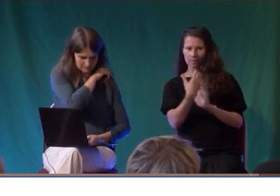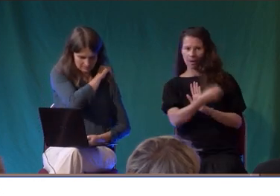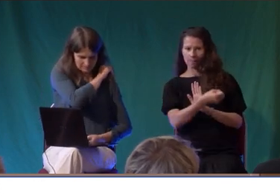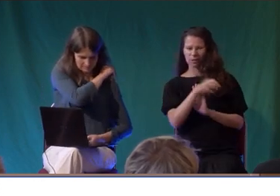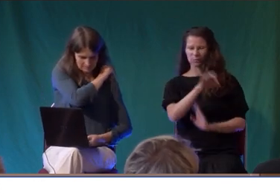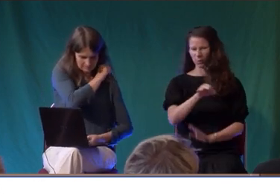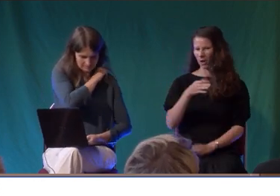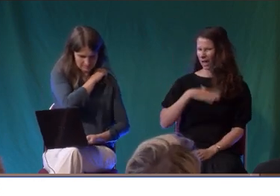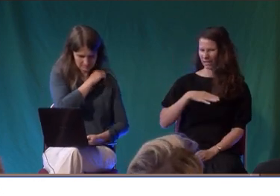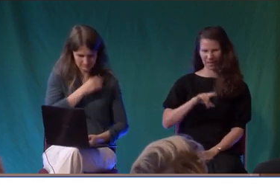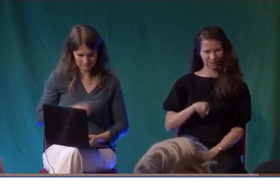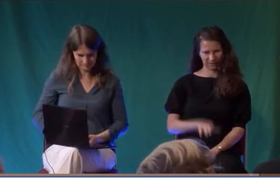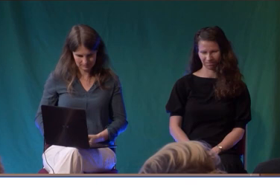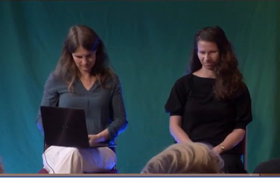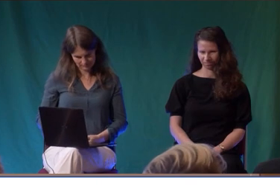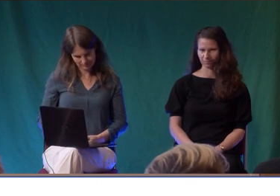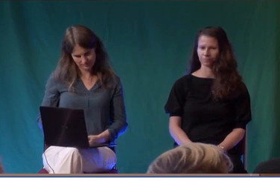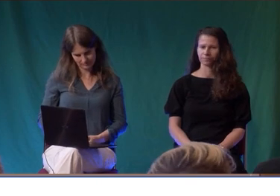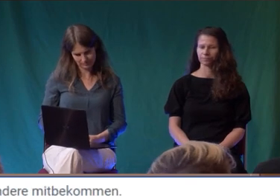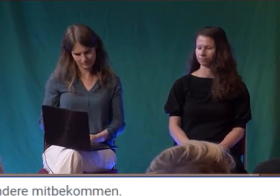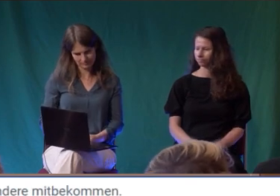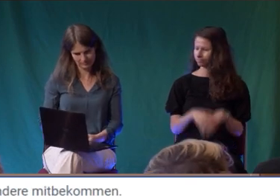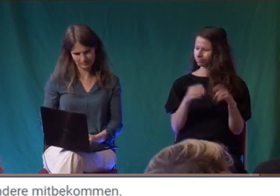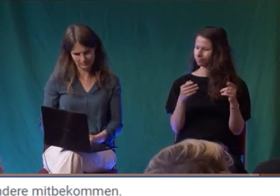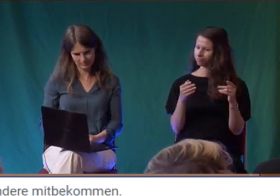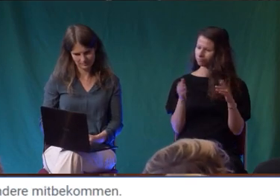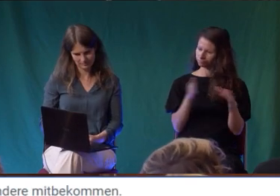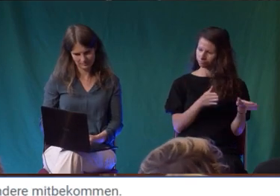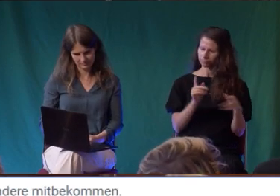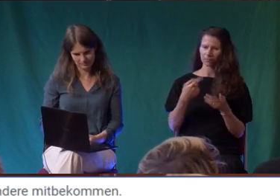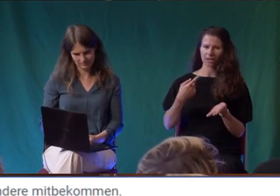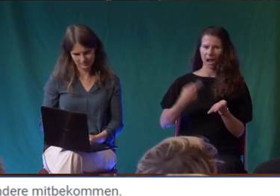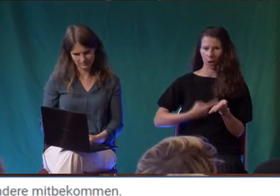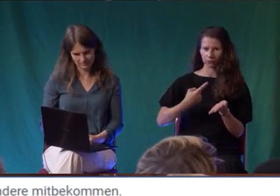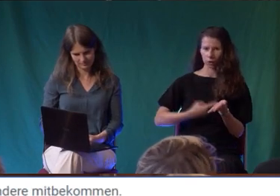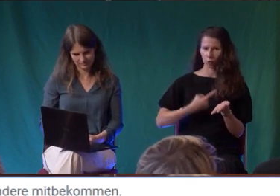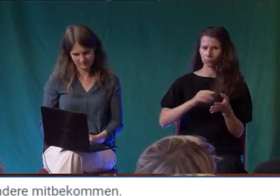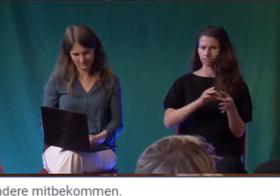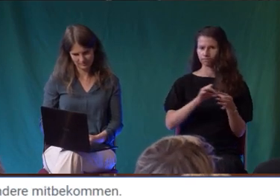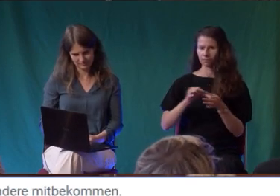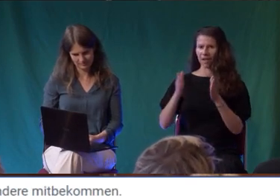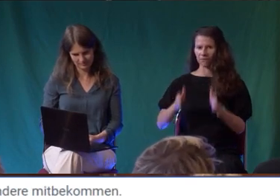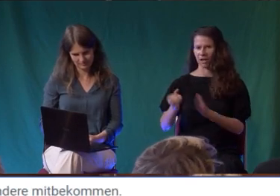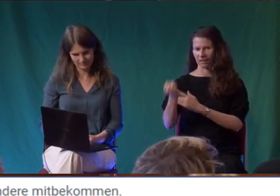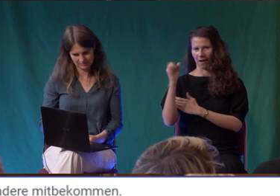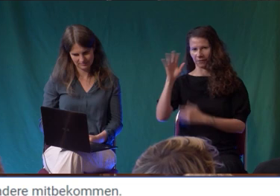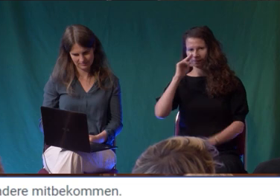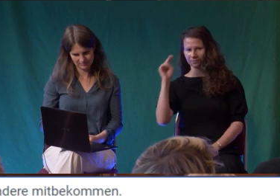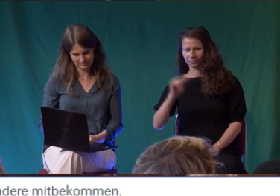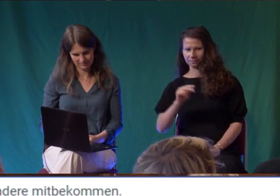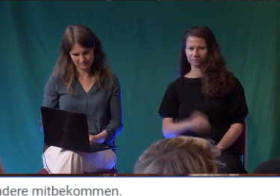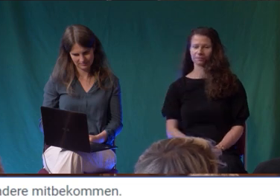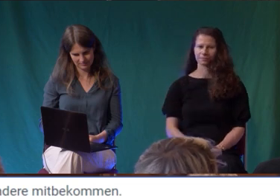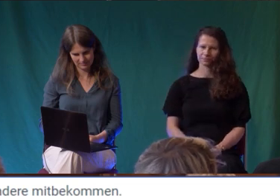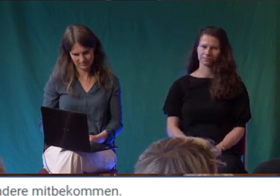so dann zu den Herausforderungen aus Sicht der Fachkräfte hier möchte ich doch